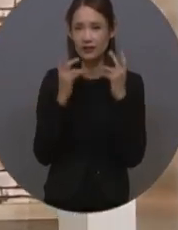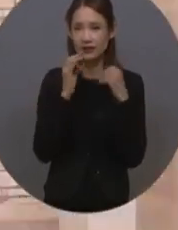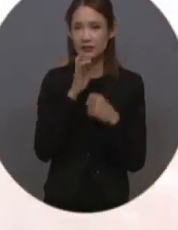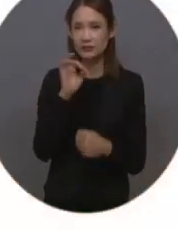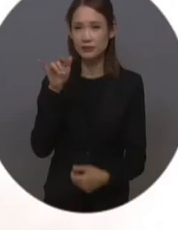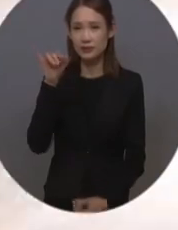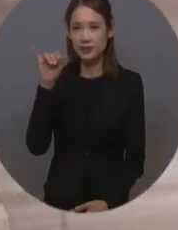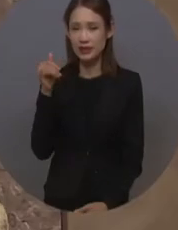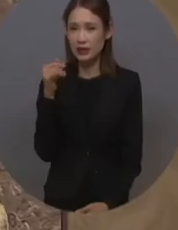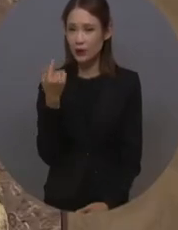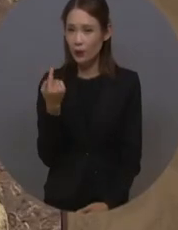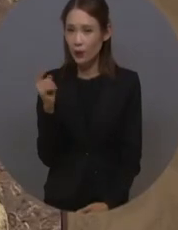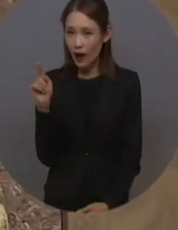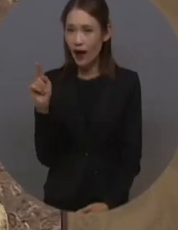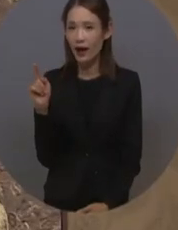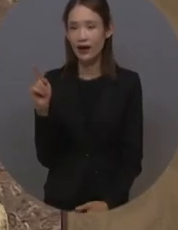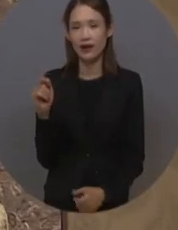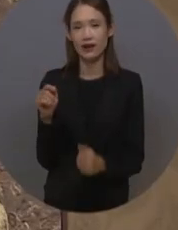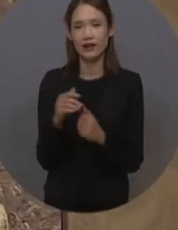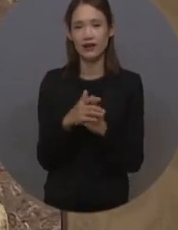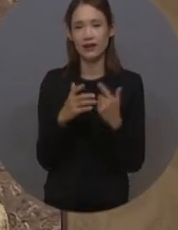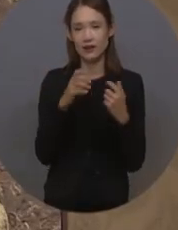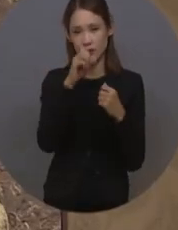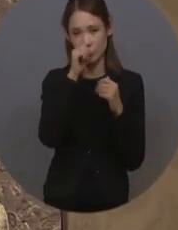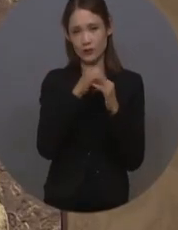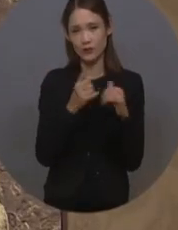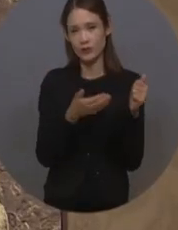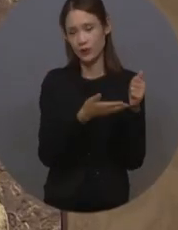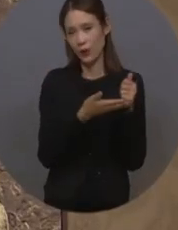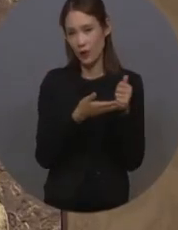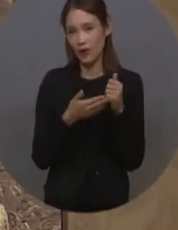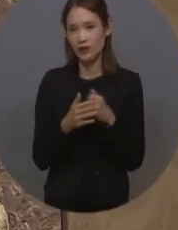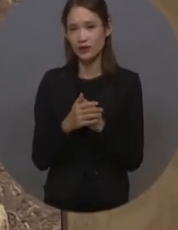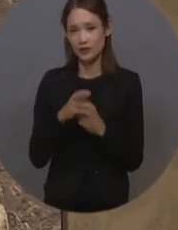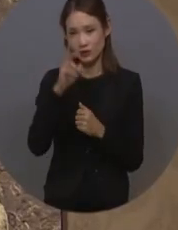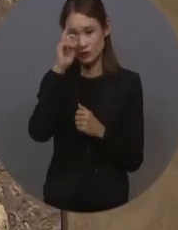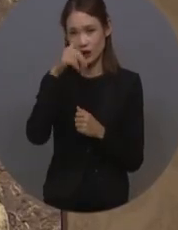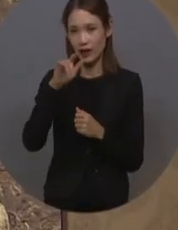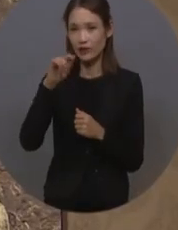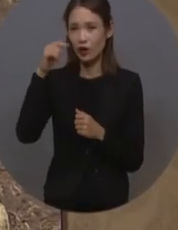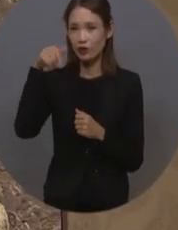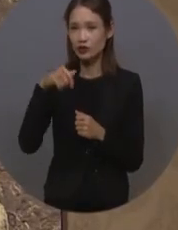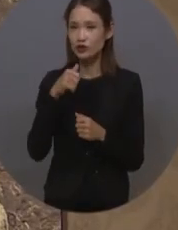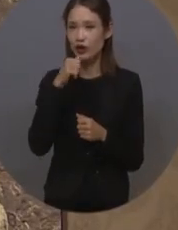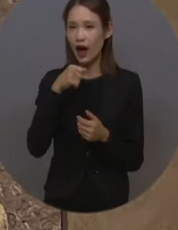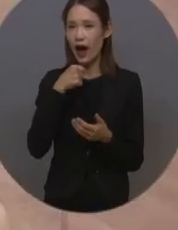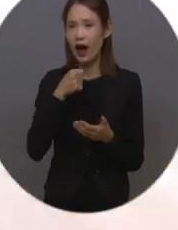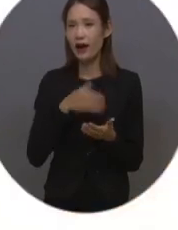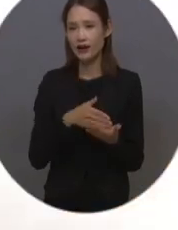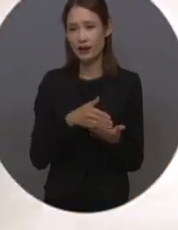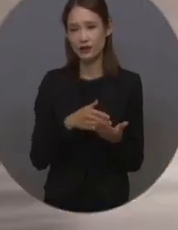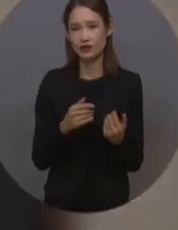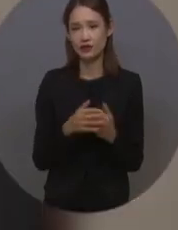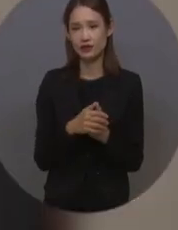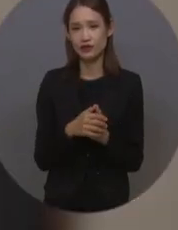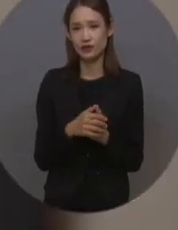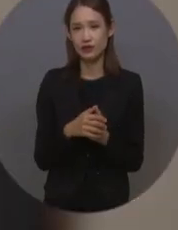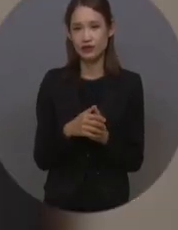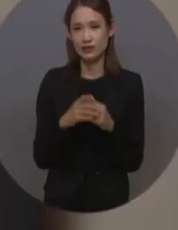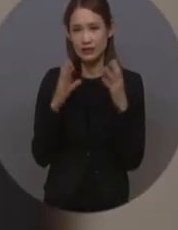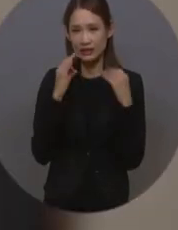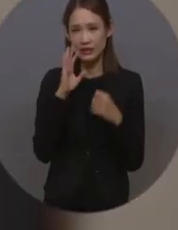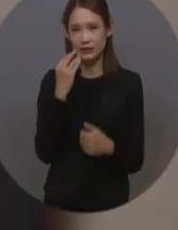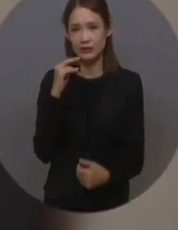김희화 씨나 이런 분들이 저희 좋은 고객이 되어주시고 네. 최선규 아나운서 또 의리하는 우리